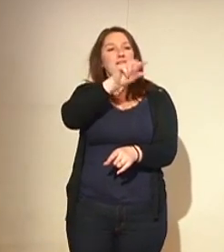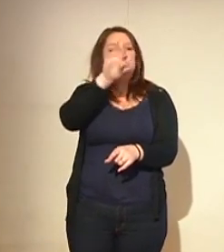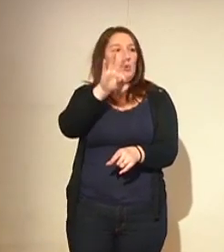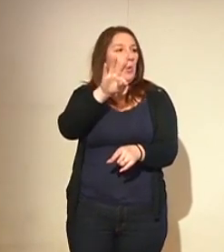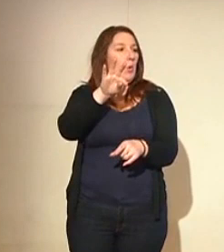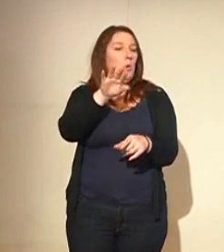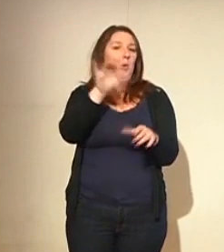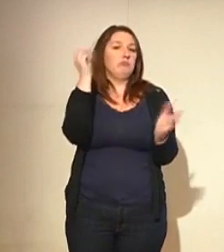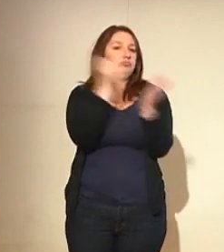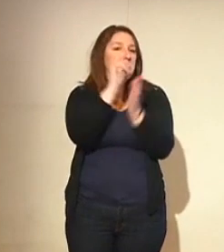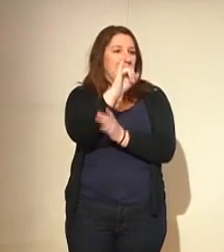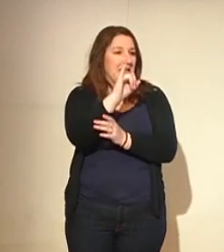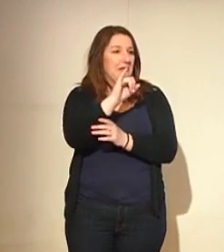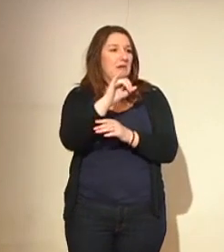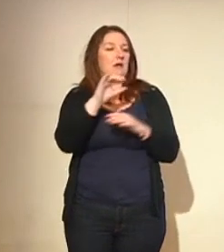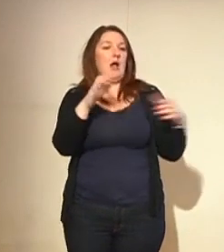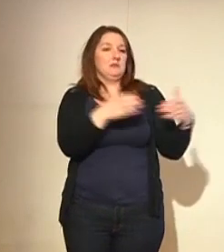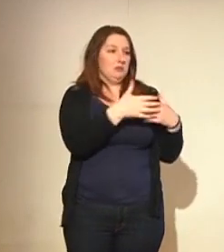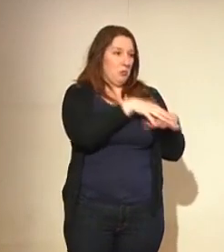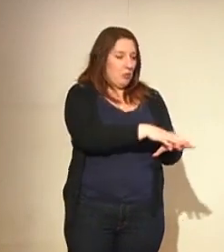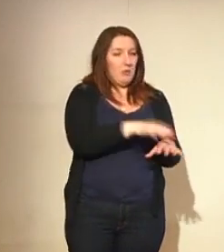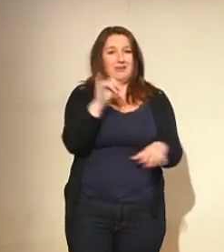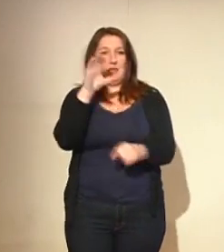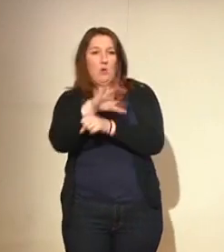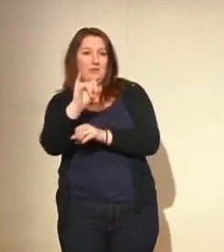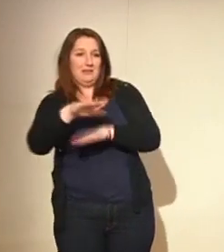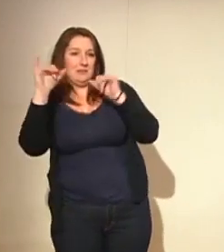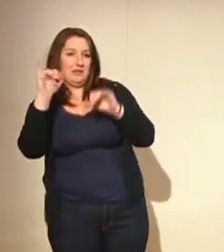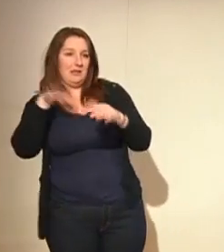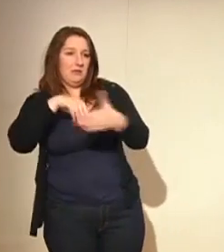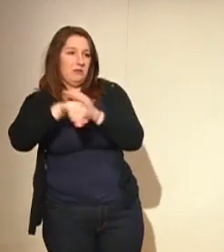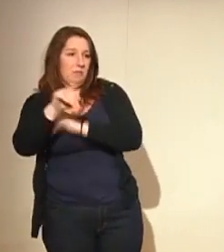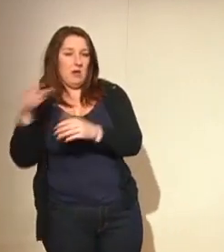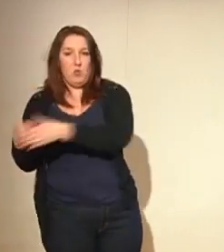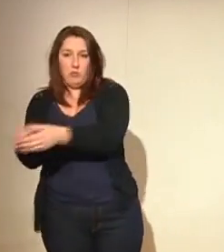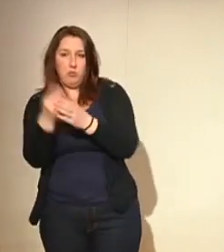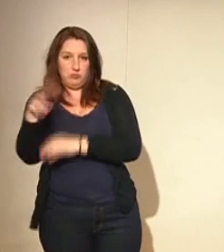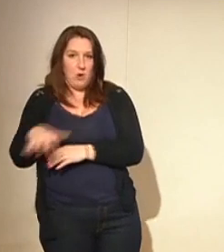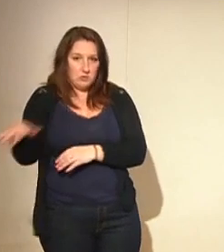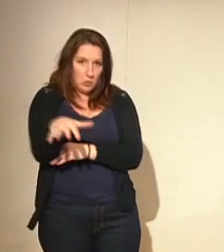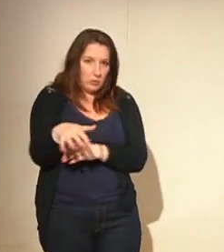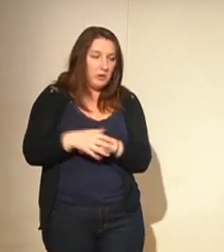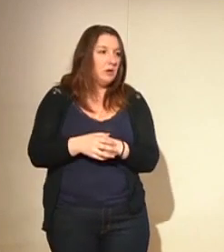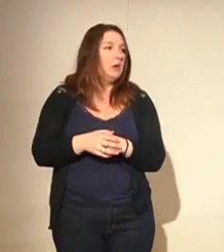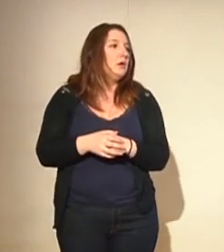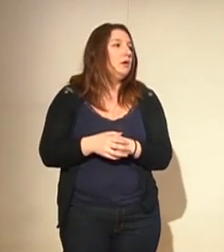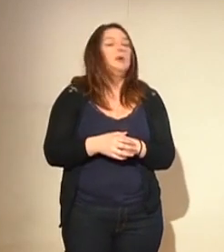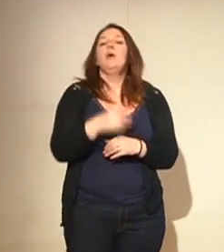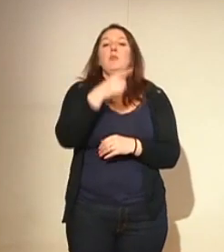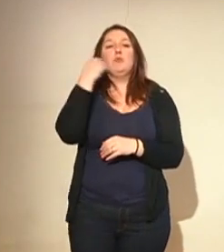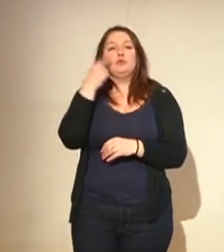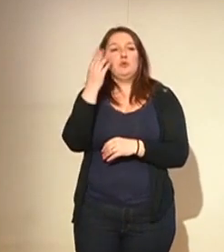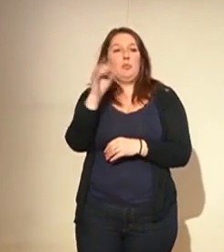pour rassemblement qui est contre qui s'abstient qui ne prend pas part au vote les trois autres groupes pour Monsieur